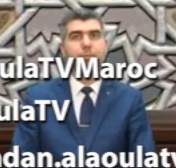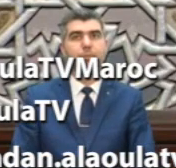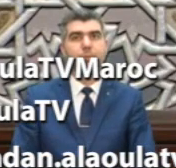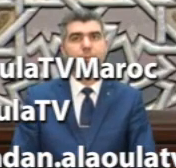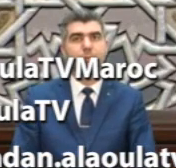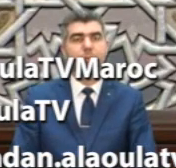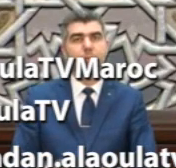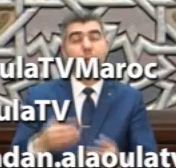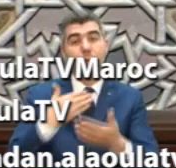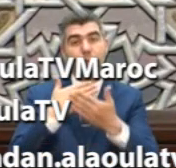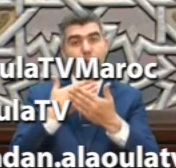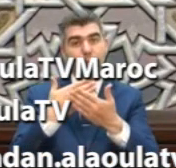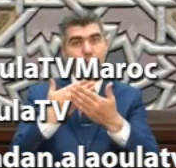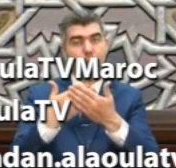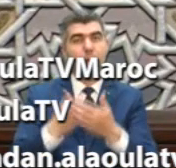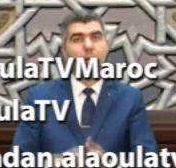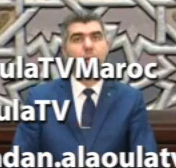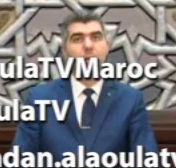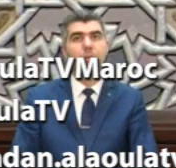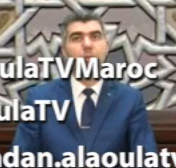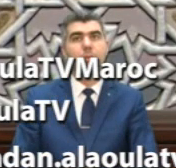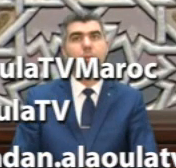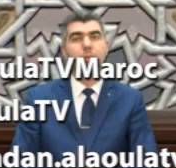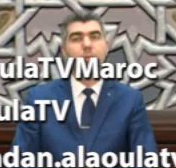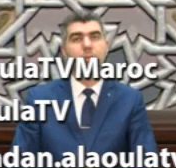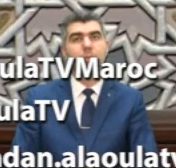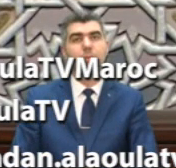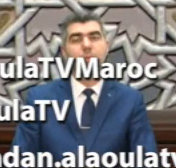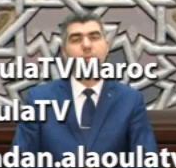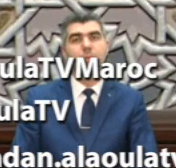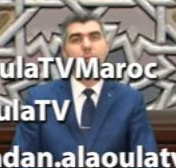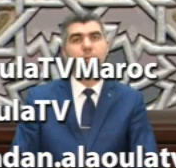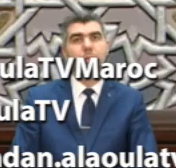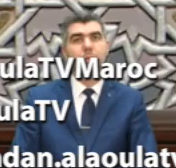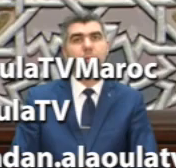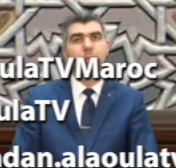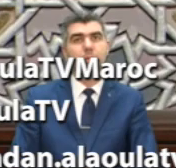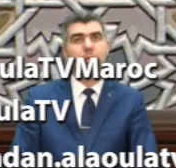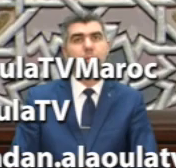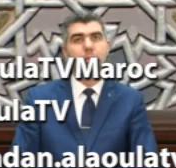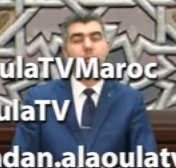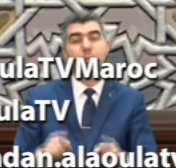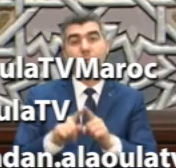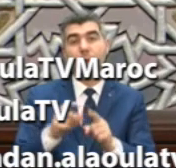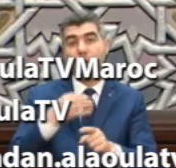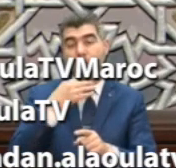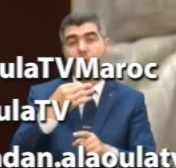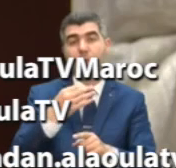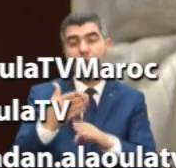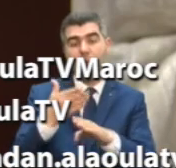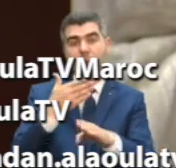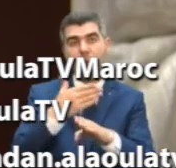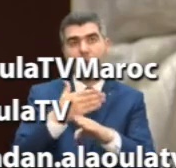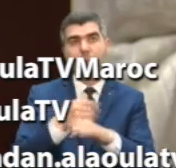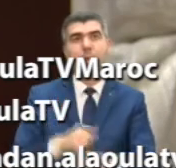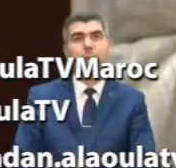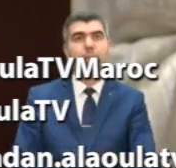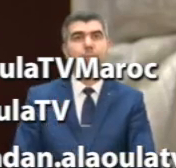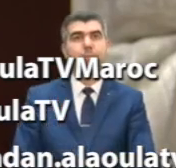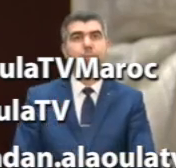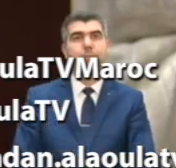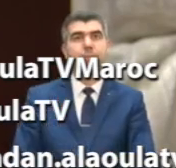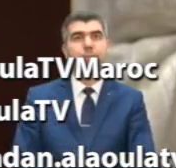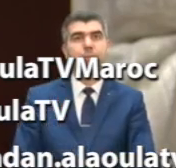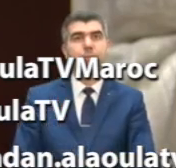شكرا السيد النائب المحترم. كما قلت سابقا،